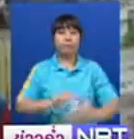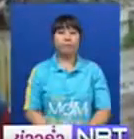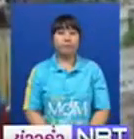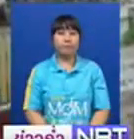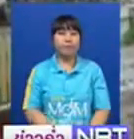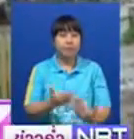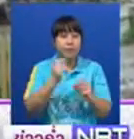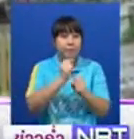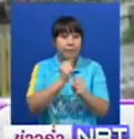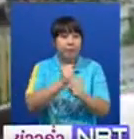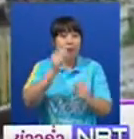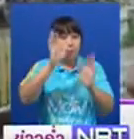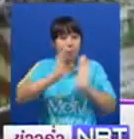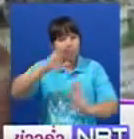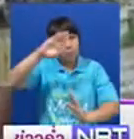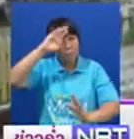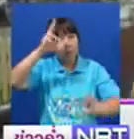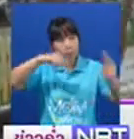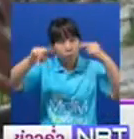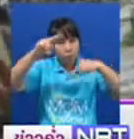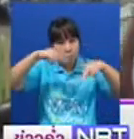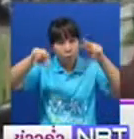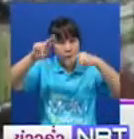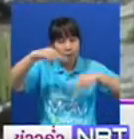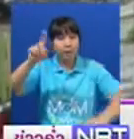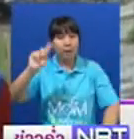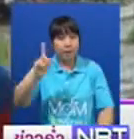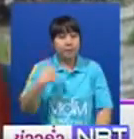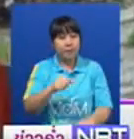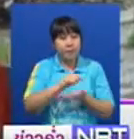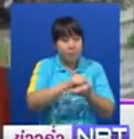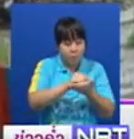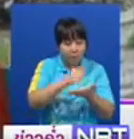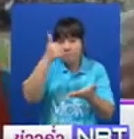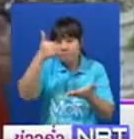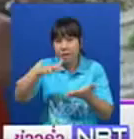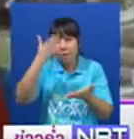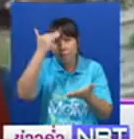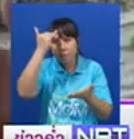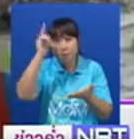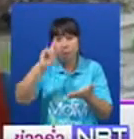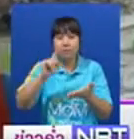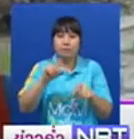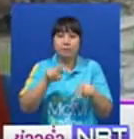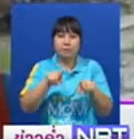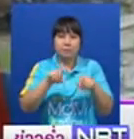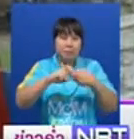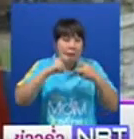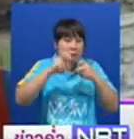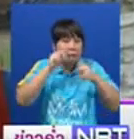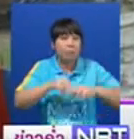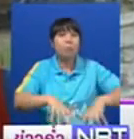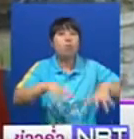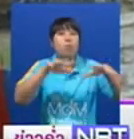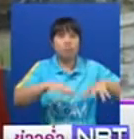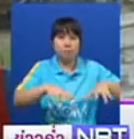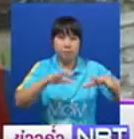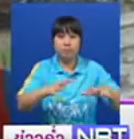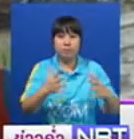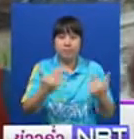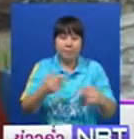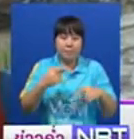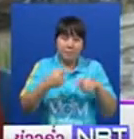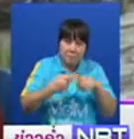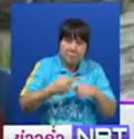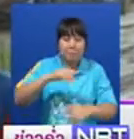การดูแลผู้ป่วยนะครับที่จะต้องเกิดจากการที่เข้าสู่บริการไม่ได้เนื่องจากกระทบทางเรื่องน้ำท่วมต่างๆไม่ว่าจะเจ็บป่วย